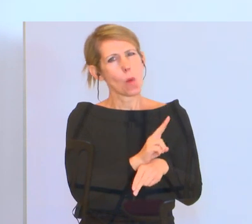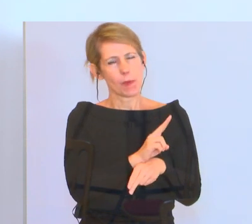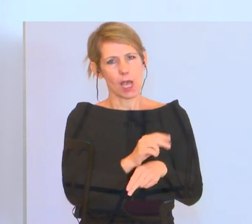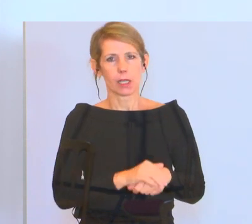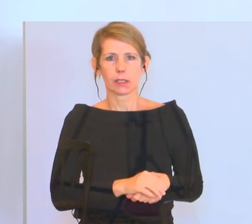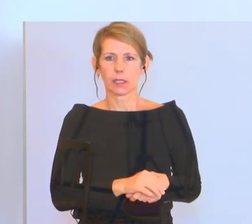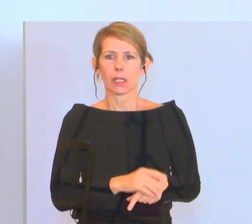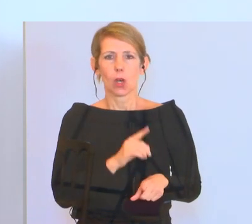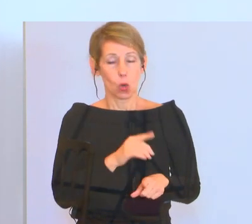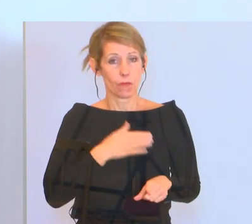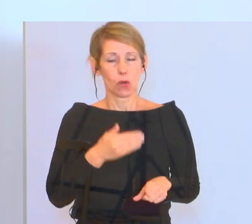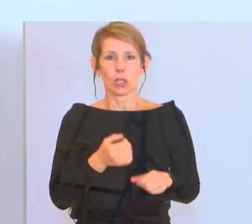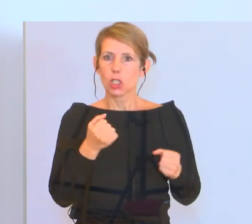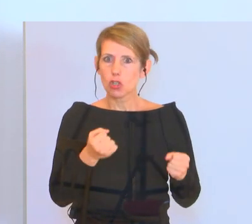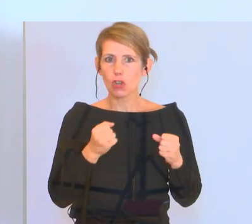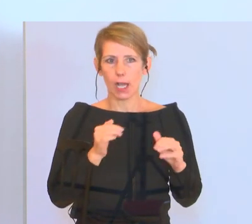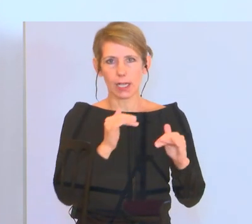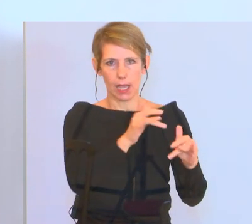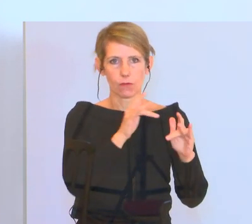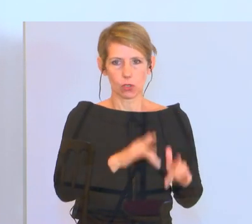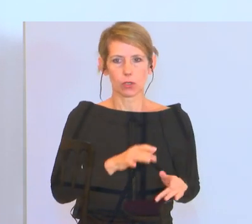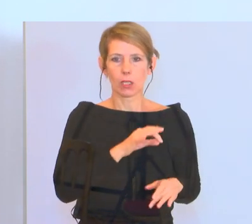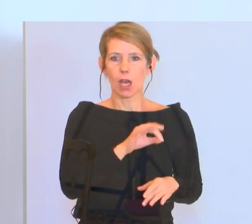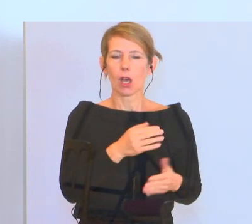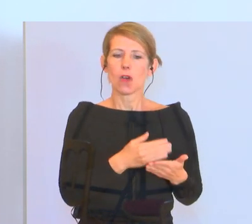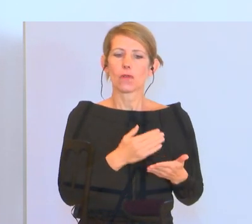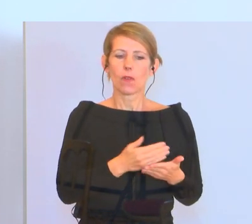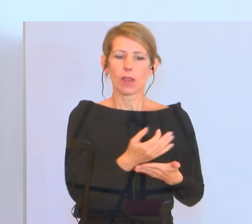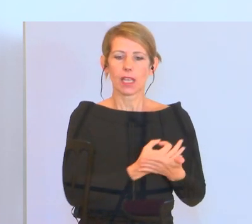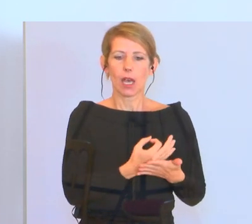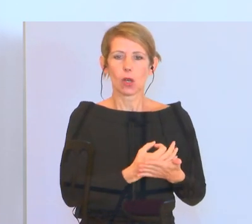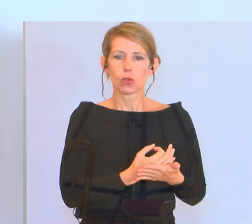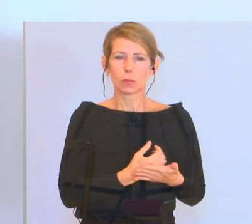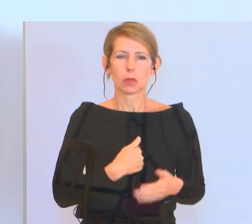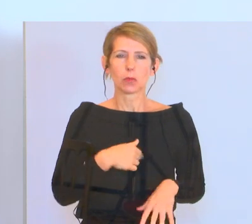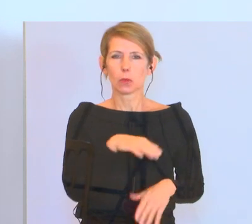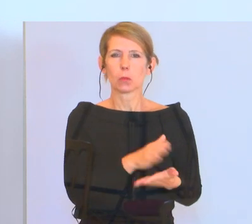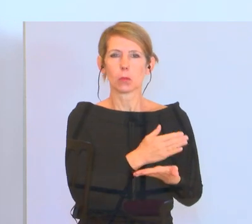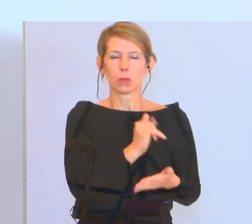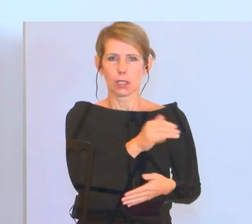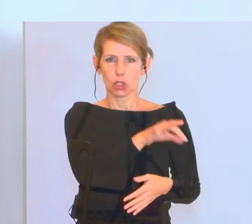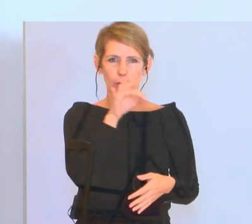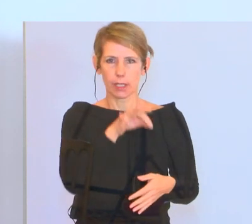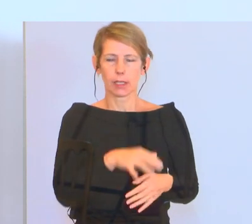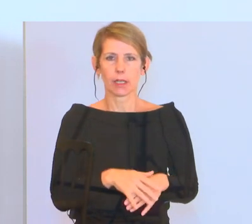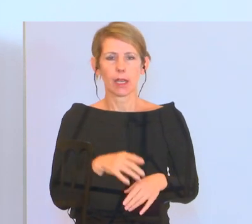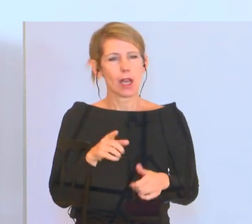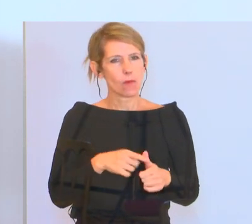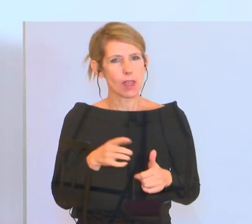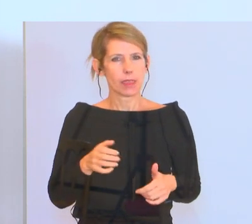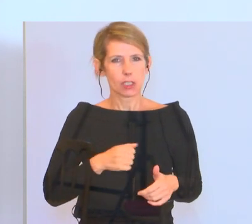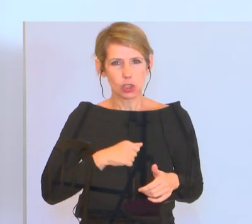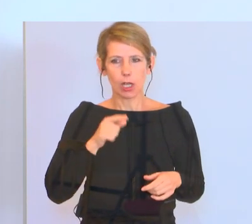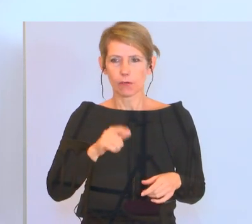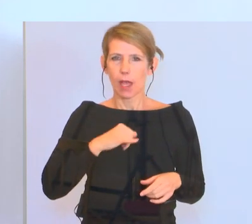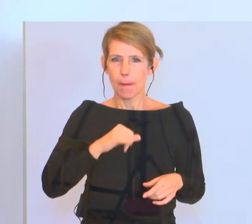aktuellen Studien sehr, sehr hohen Einfluss darauf hat, für welche Ausbildung sich ein junger Mensch entscheidet. Wenn es uns gelingt, diese Peer Group